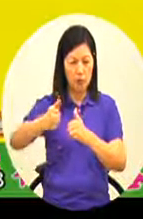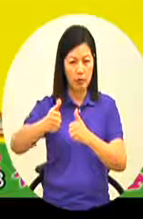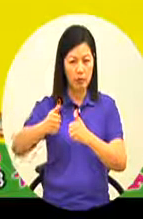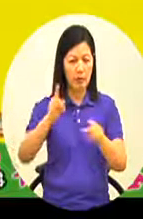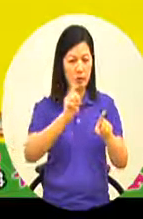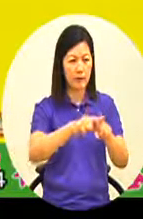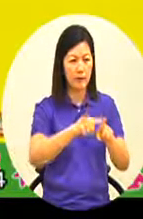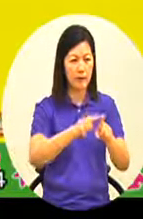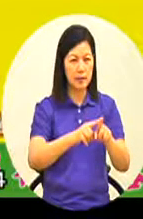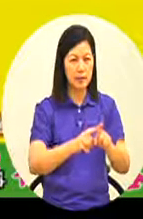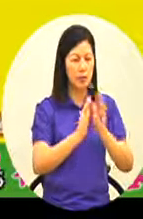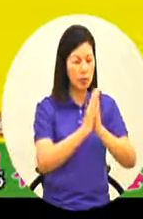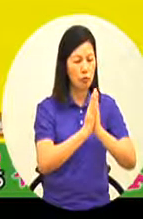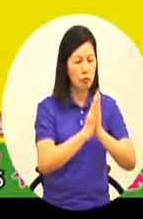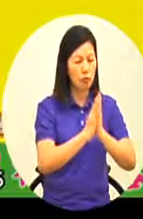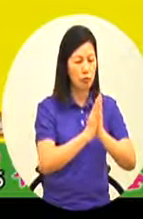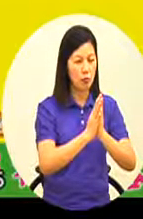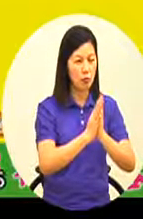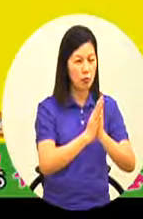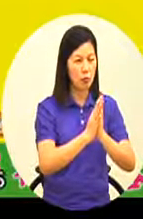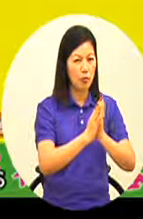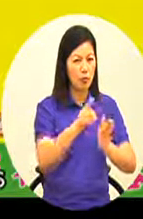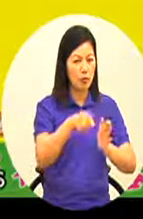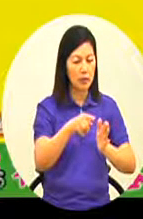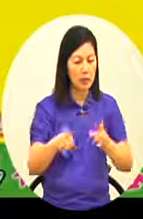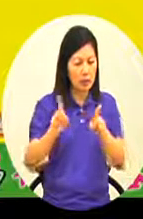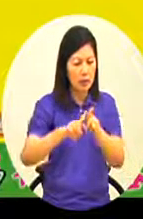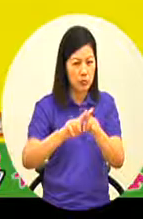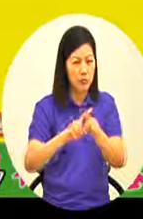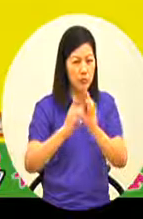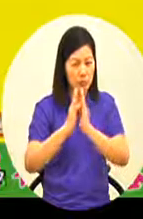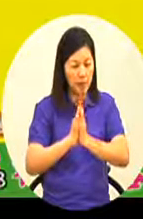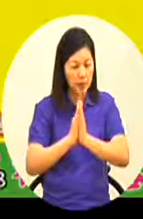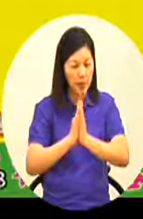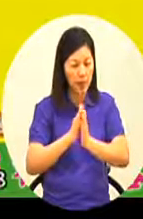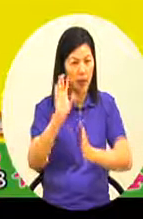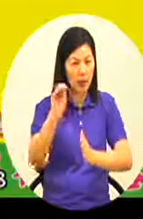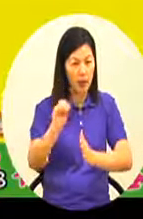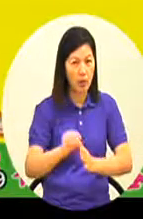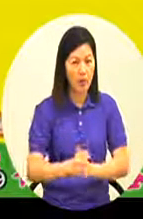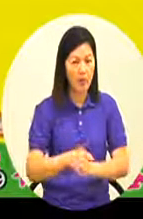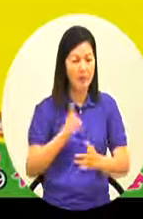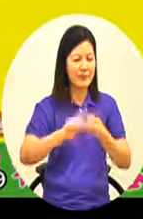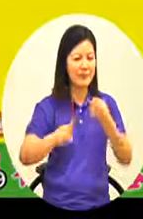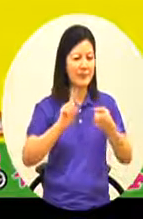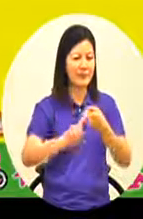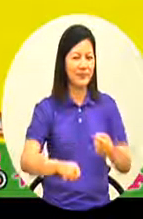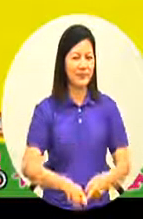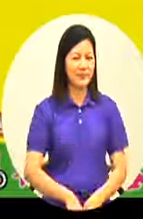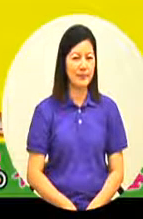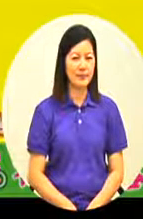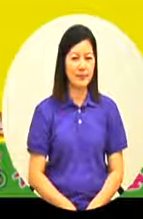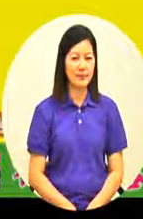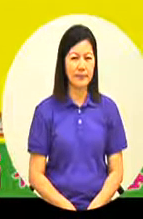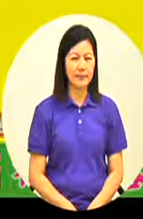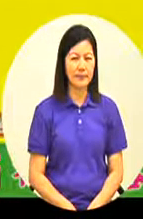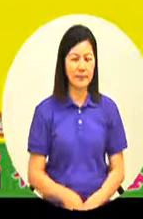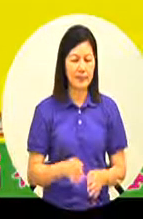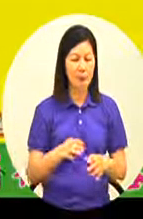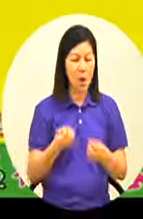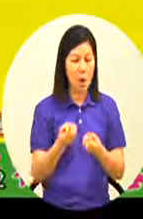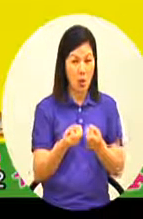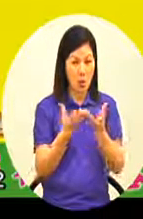在上香，你是不是嘛随着嘛是拜祭阿盖有无？ 哎，对啊。 安尼是唔对的。你在献花的时